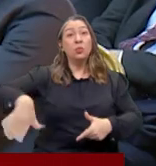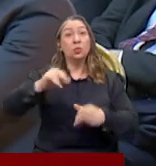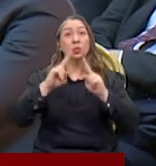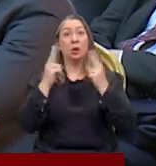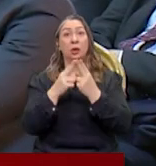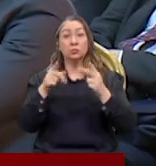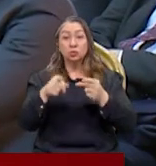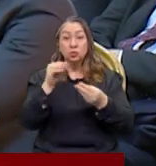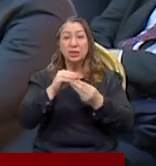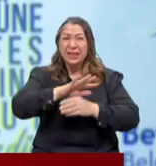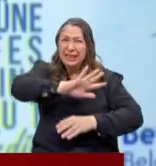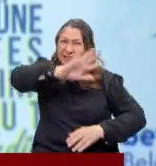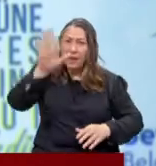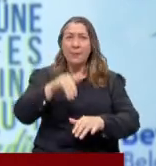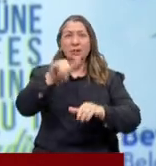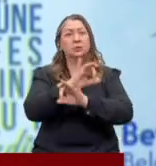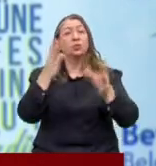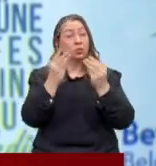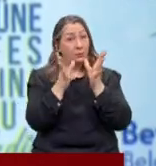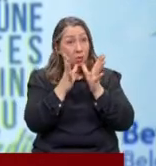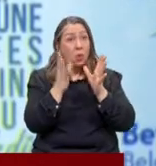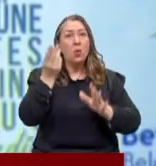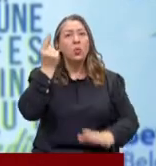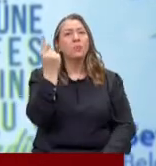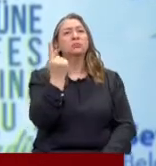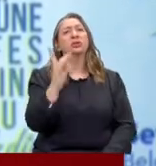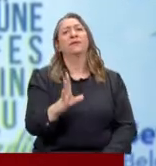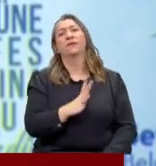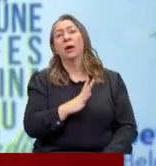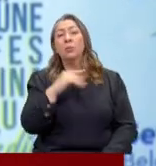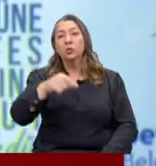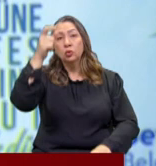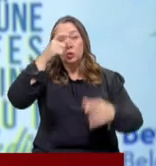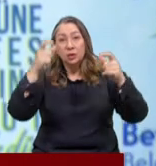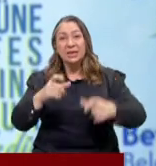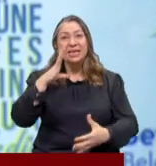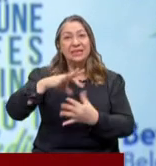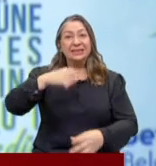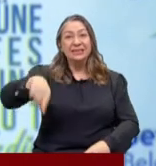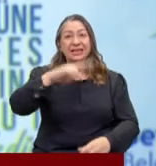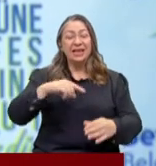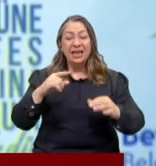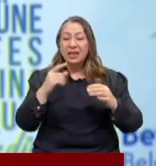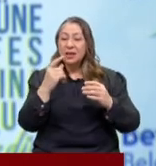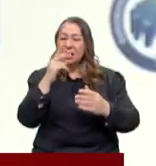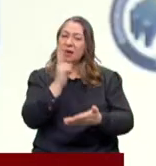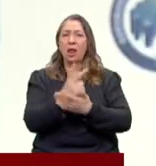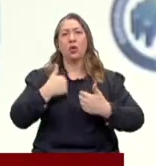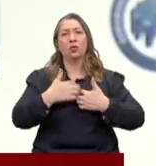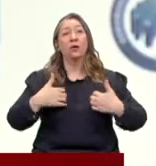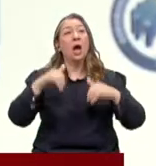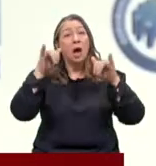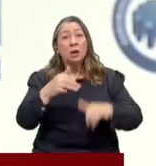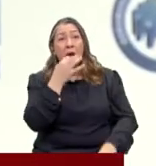bu suçlamaların tamamının haksız olduğunu biliyor. Unuttukları bir şey var. Bu ülkenin insanının ferasetine güveniyorum.